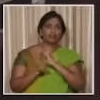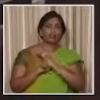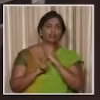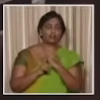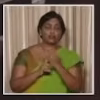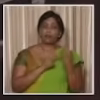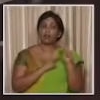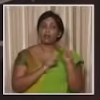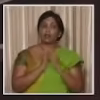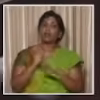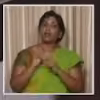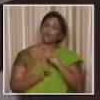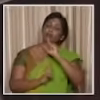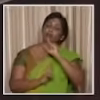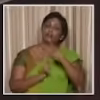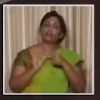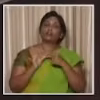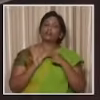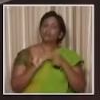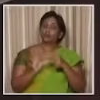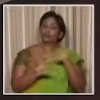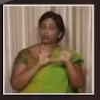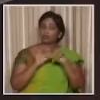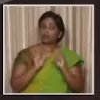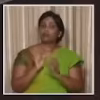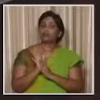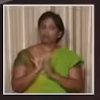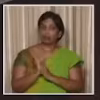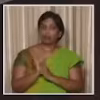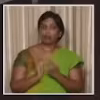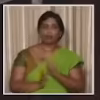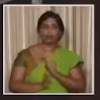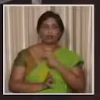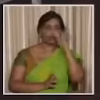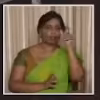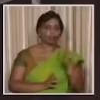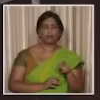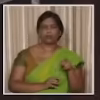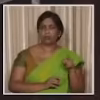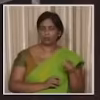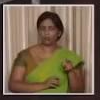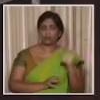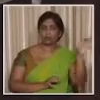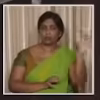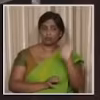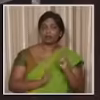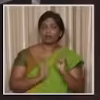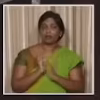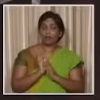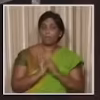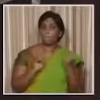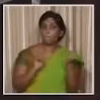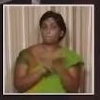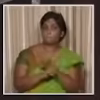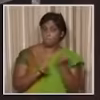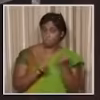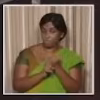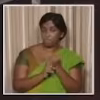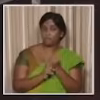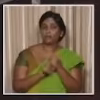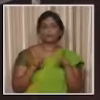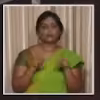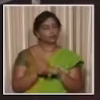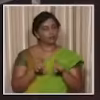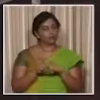සංස්කෘතික බාර ඇමතිතුමාට කියන්න මේ පත් කරලා තියෙන කමිටුව තනි පුද්ගලෙක් පත් කරලා තියෙන මේ පත් කරපු කමිටුවට බලපෑම් කරපුවා ඒ